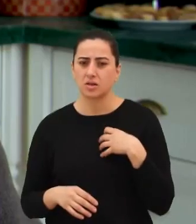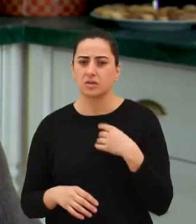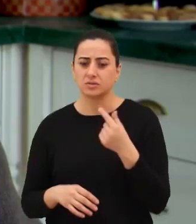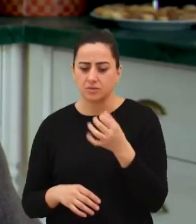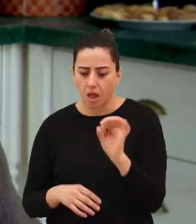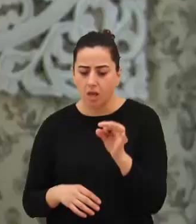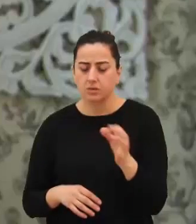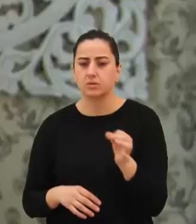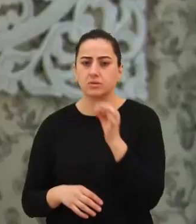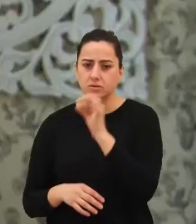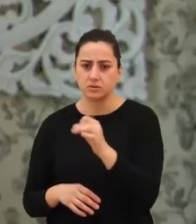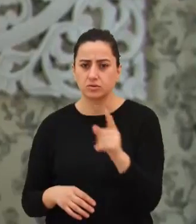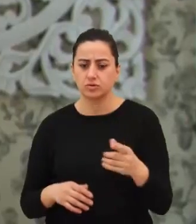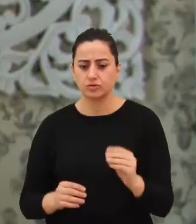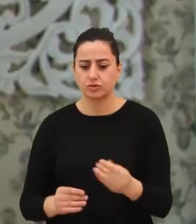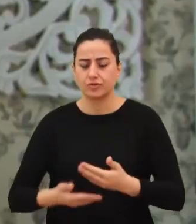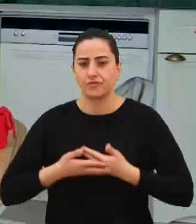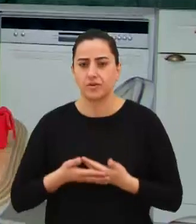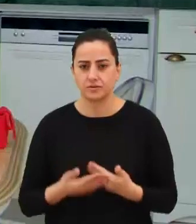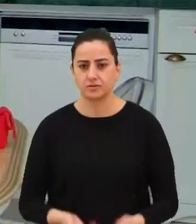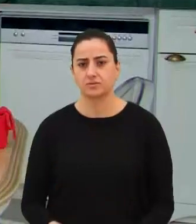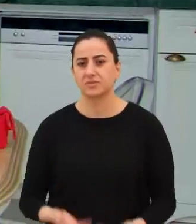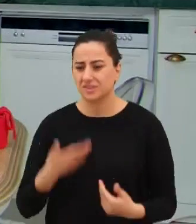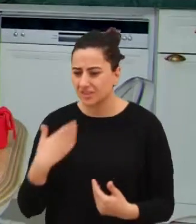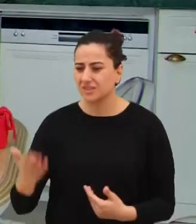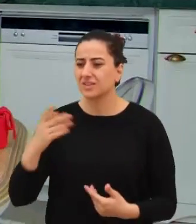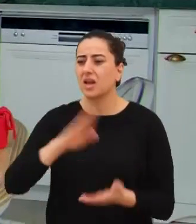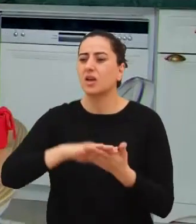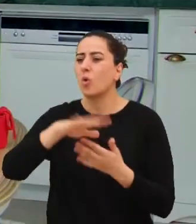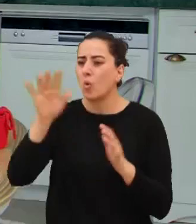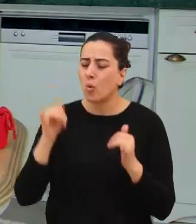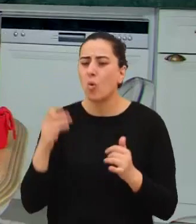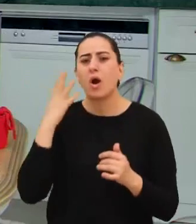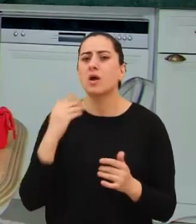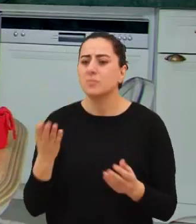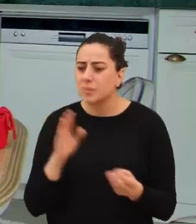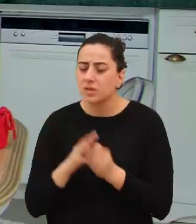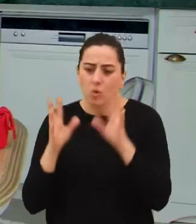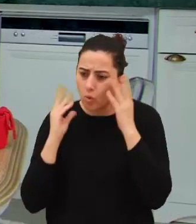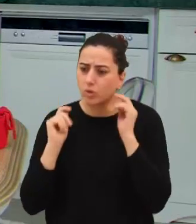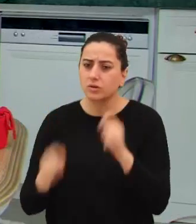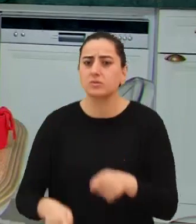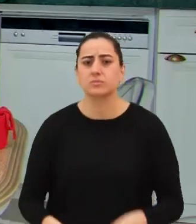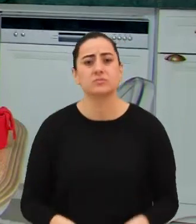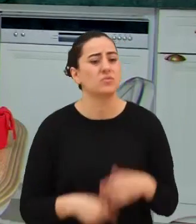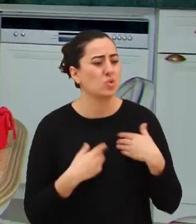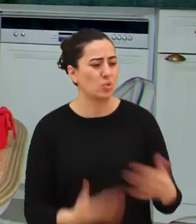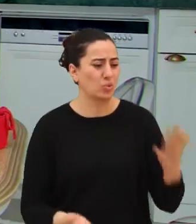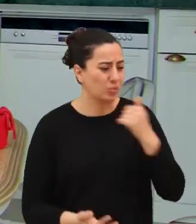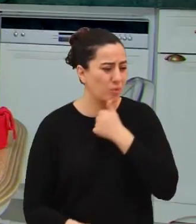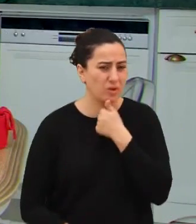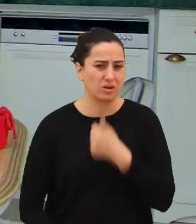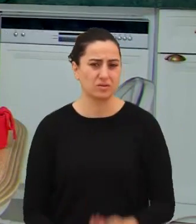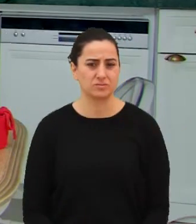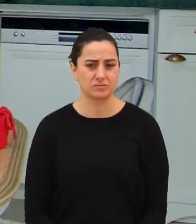altın taktım. Seni hemen kucağıma verdiler. Oğlum git akranlarını oyna, bir bahşiş mahşiş topla ya. Of baba ya.